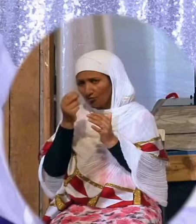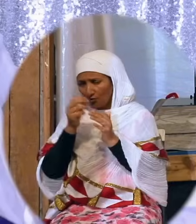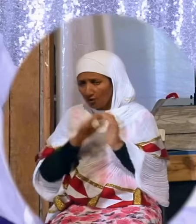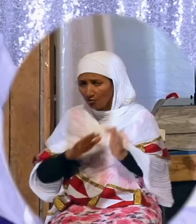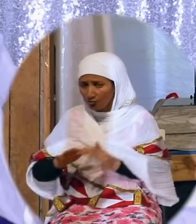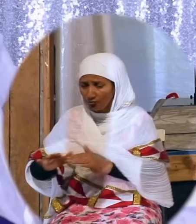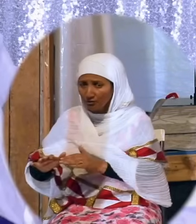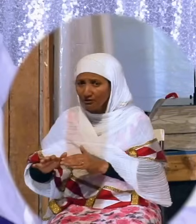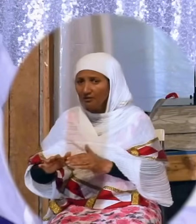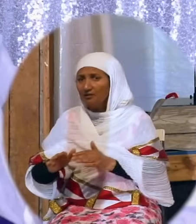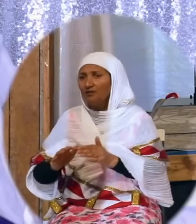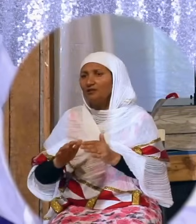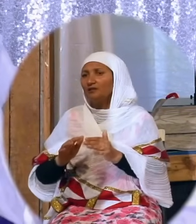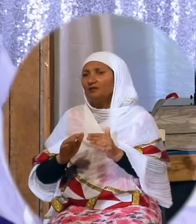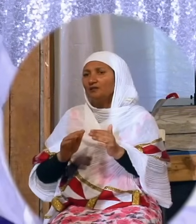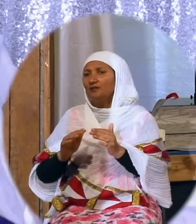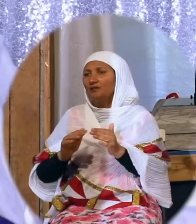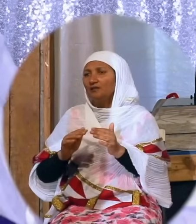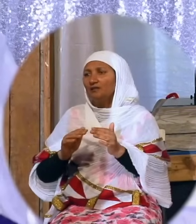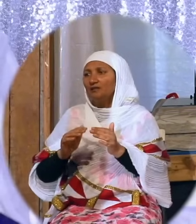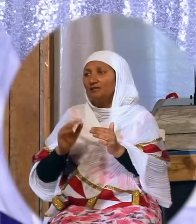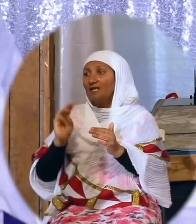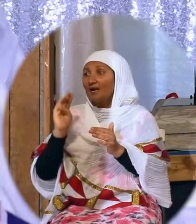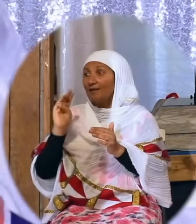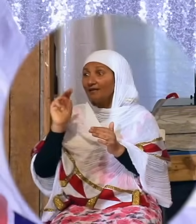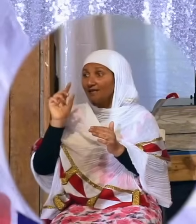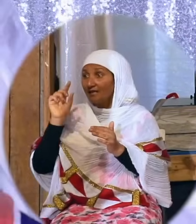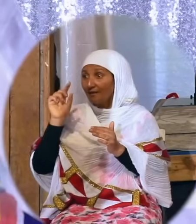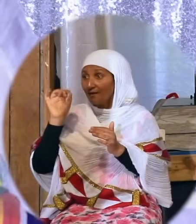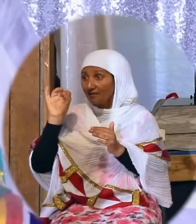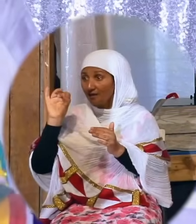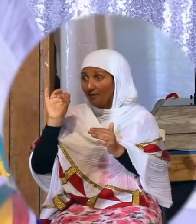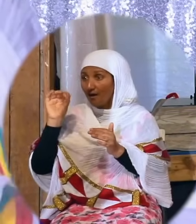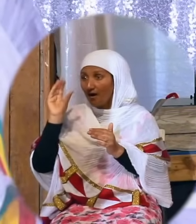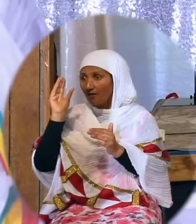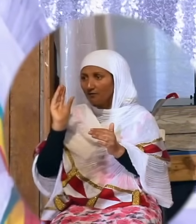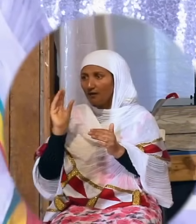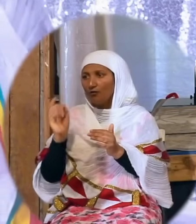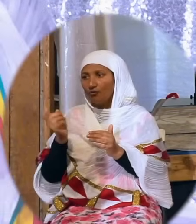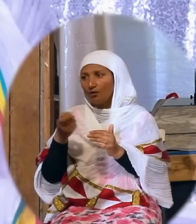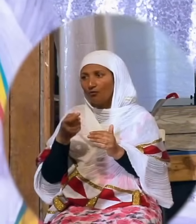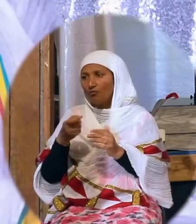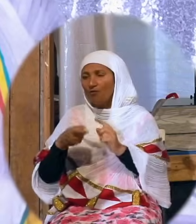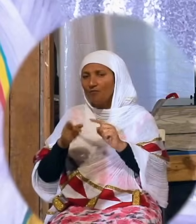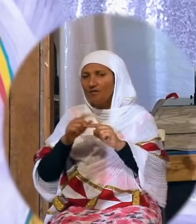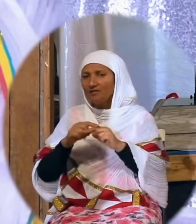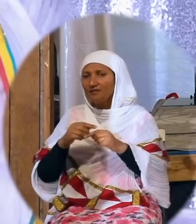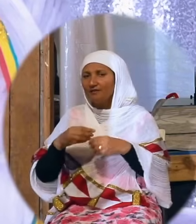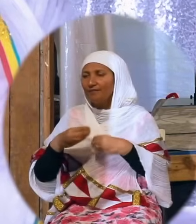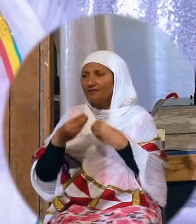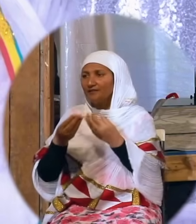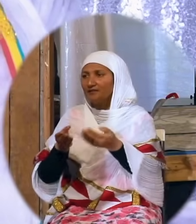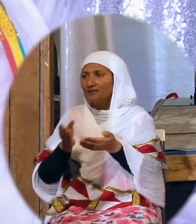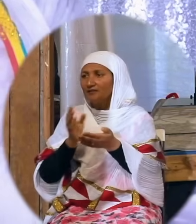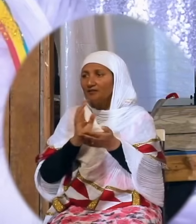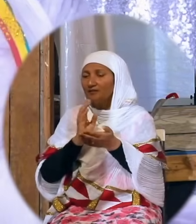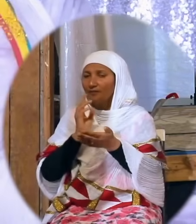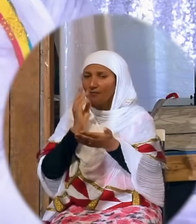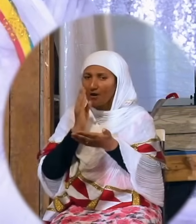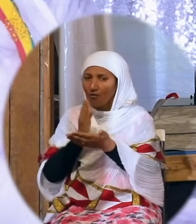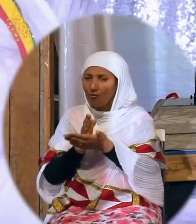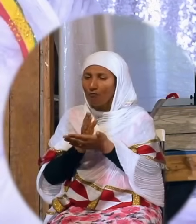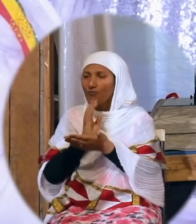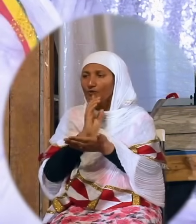የመሆን ስለዚህ መቃወም መከላከል ማስረዳት መልስ መስጠት ነው የሚያስቆመው